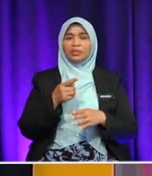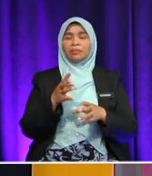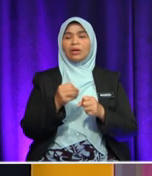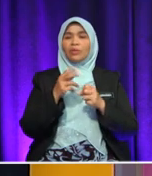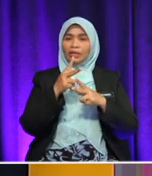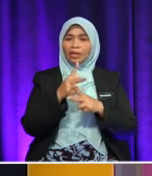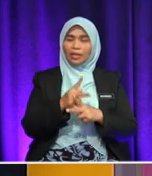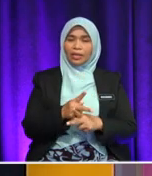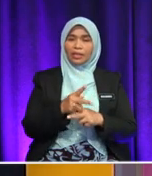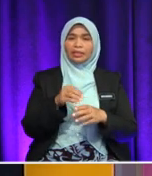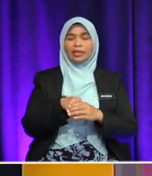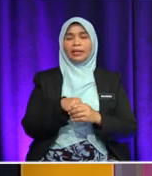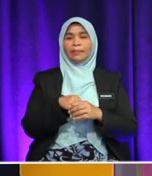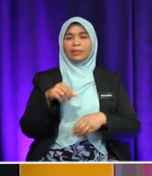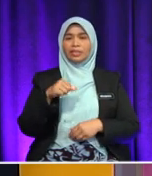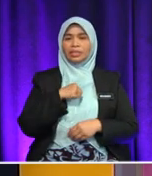Dan Kita